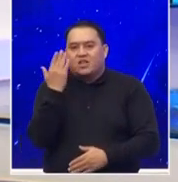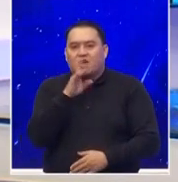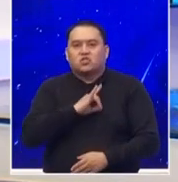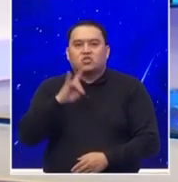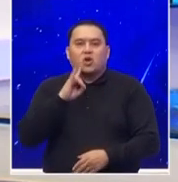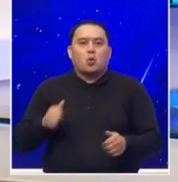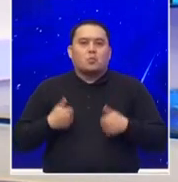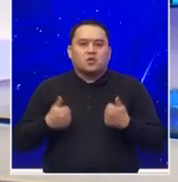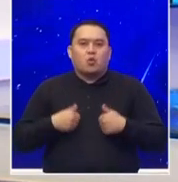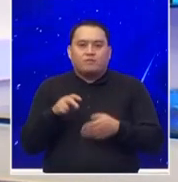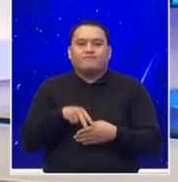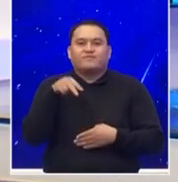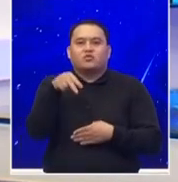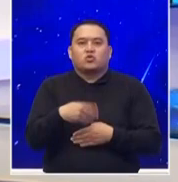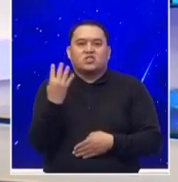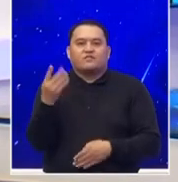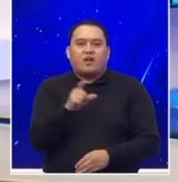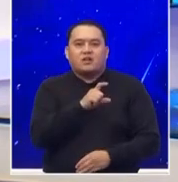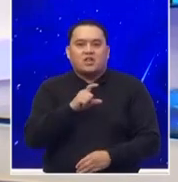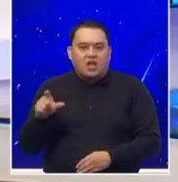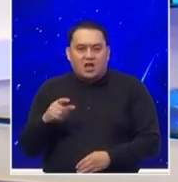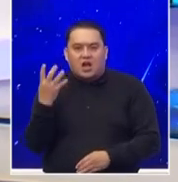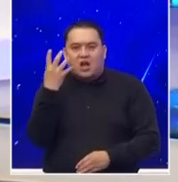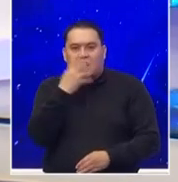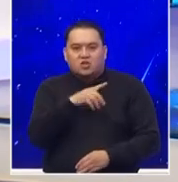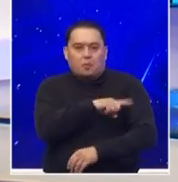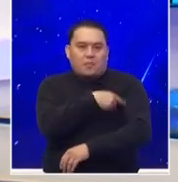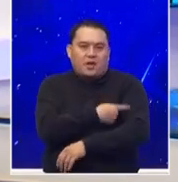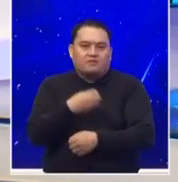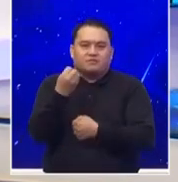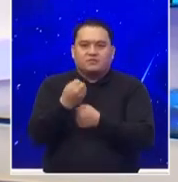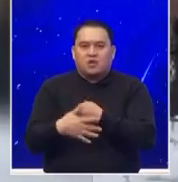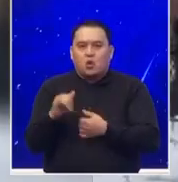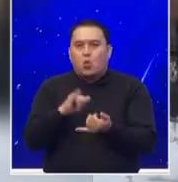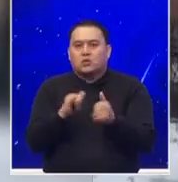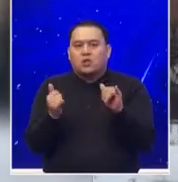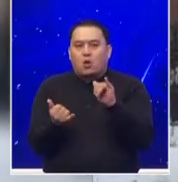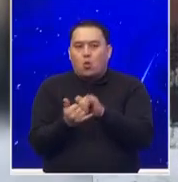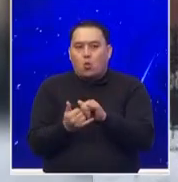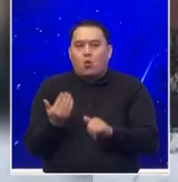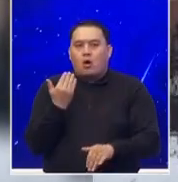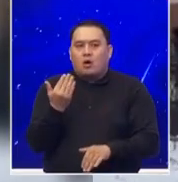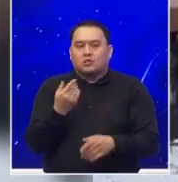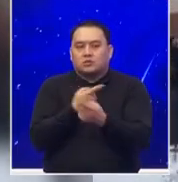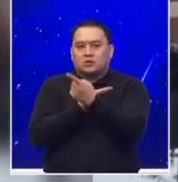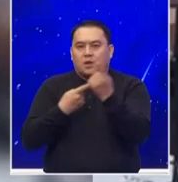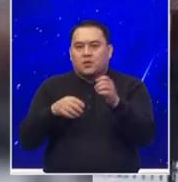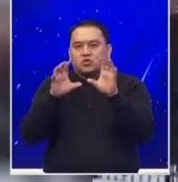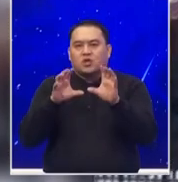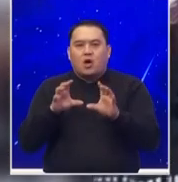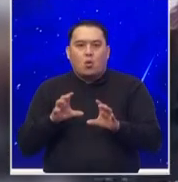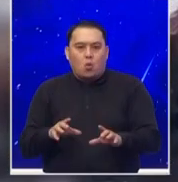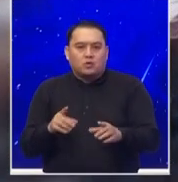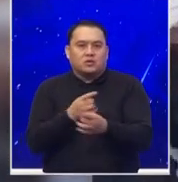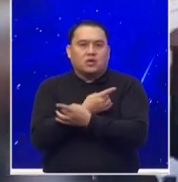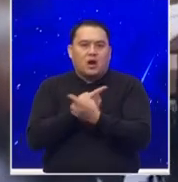женщины пытаются выпрыгнуть с 4-го этажа горящего медицинского центра в Усть-Каменогорске, сообщает Закон.кз.